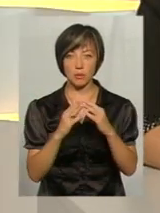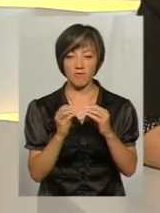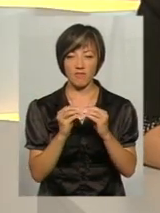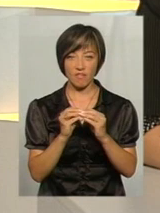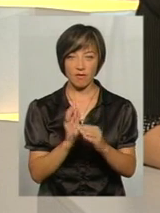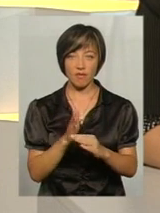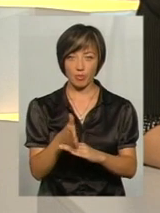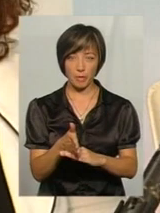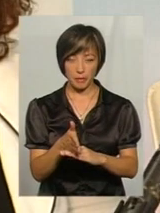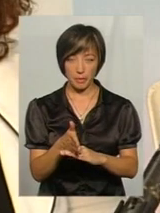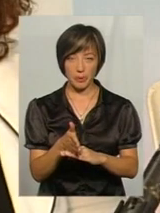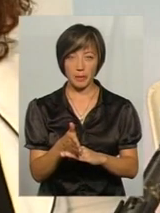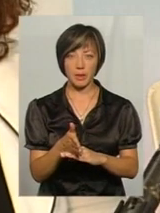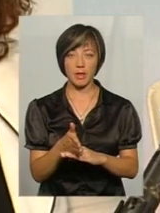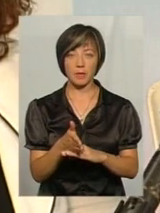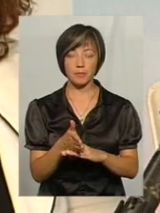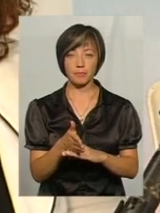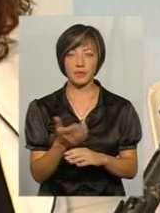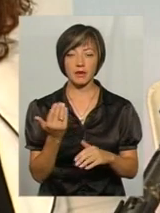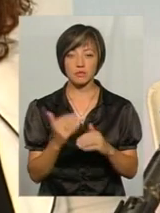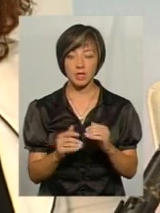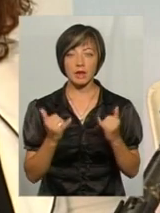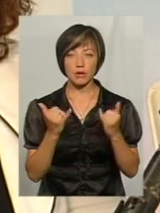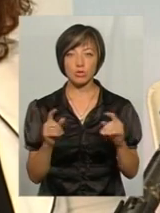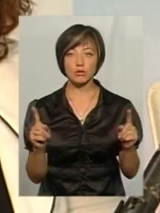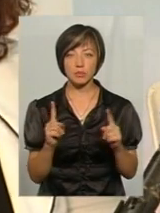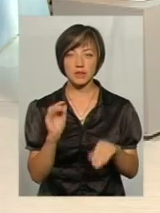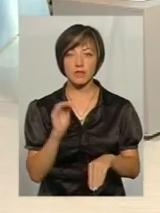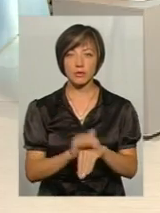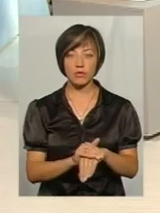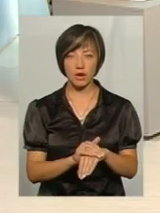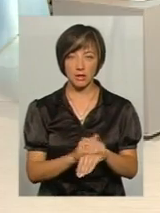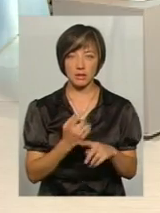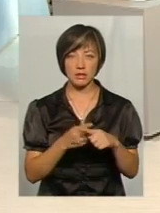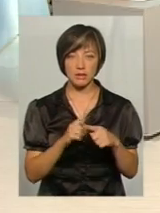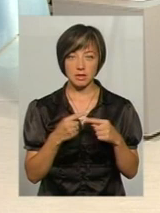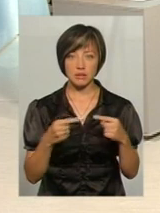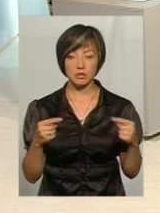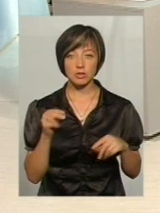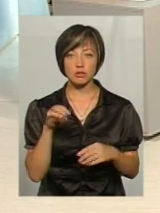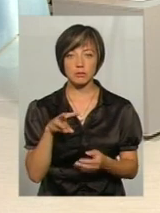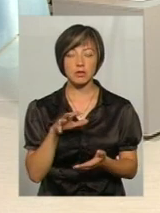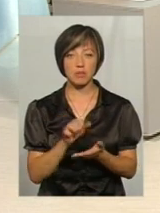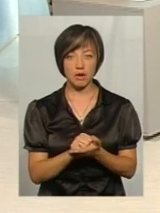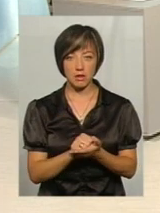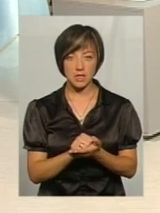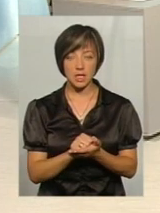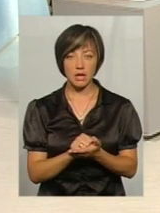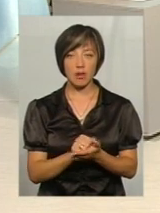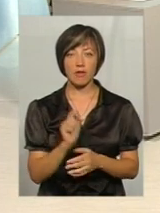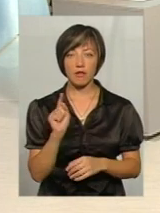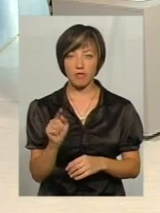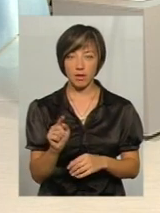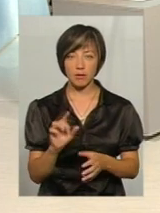людей, які вас тримали насильно, вже для того, щоб зафіксувати сам факт, да. те, чим вони займались, то ви,